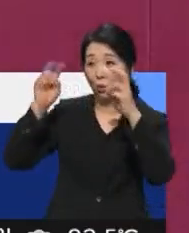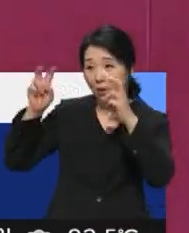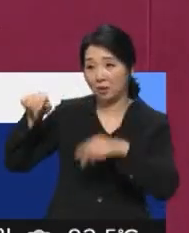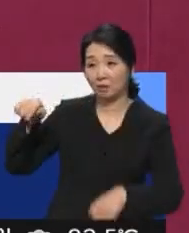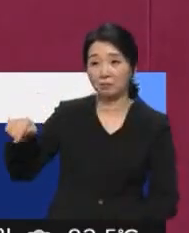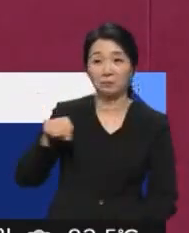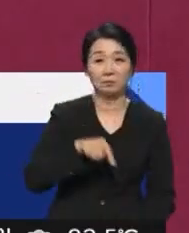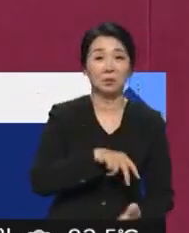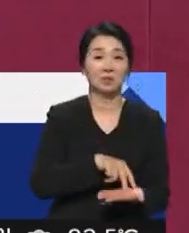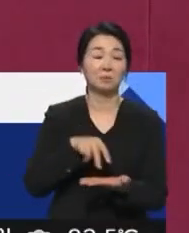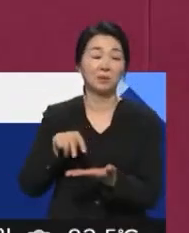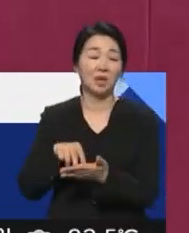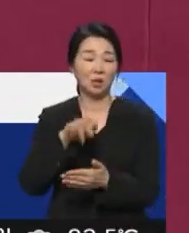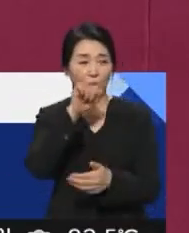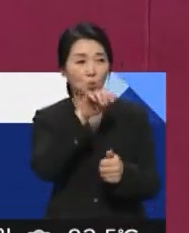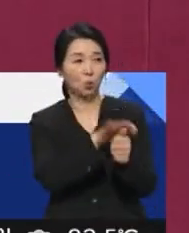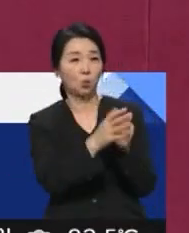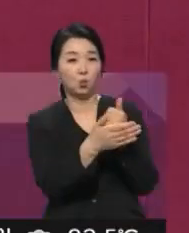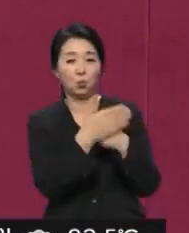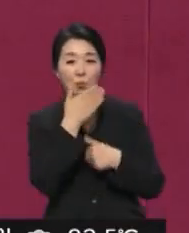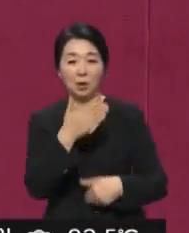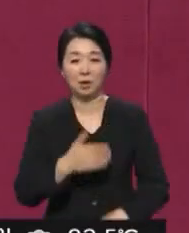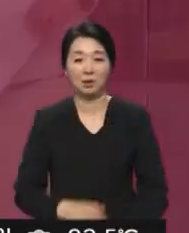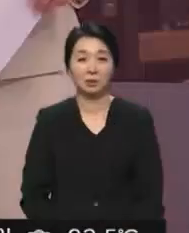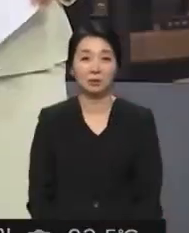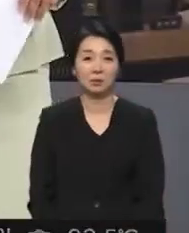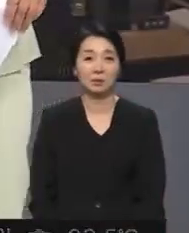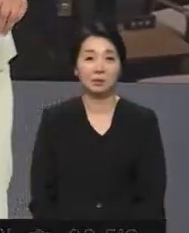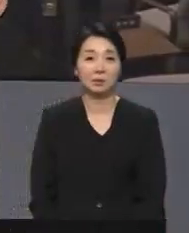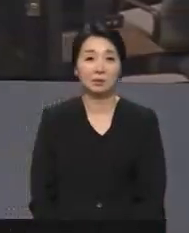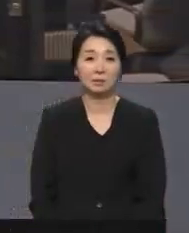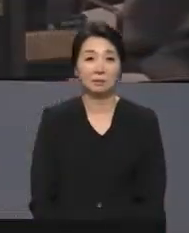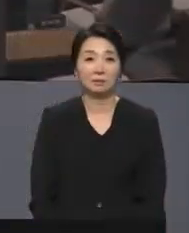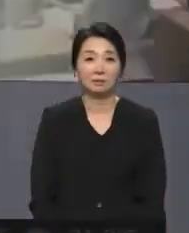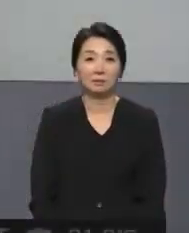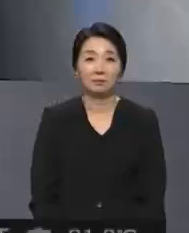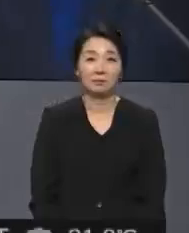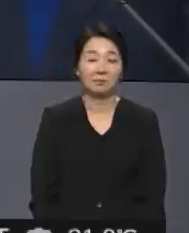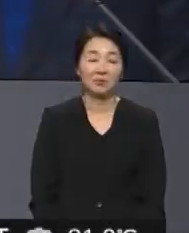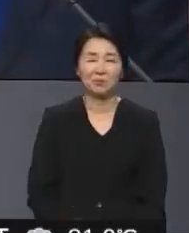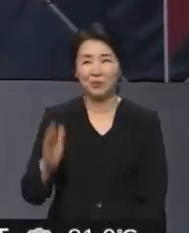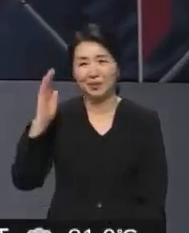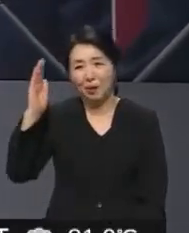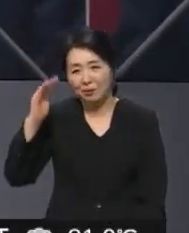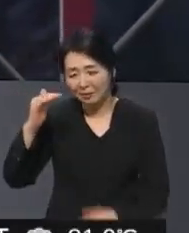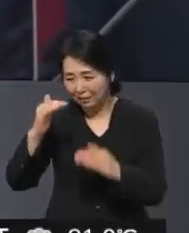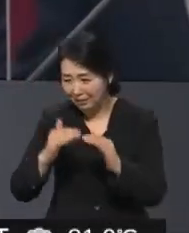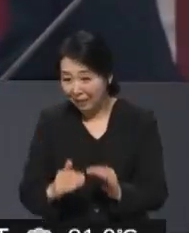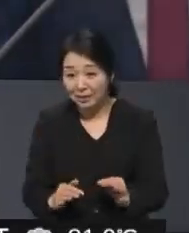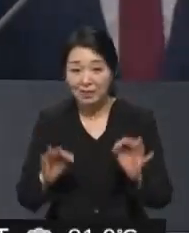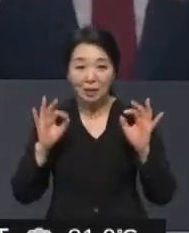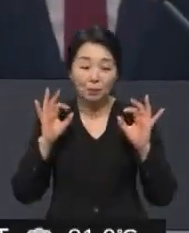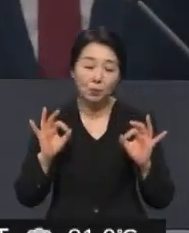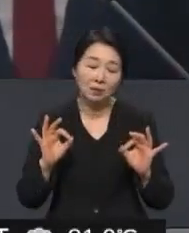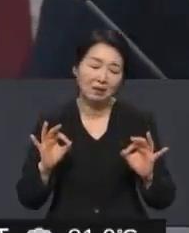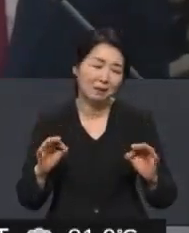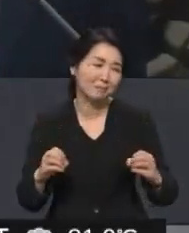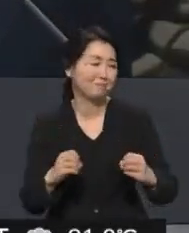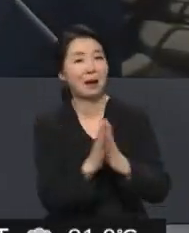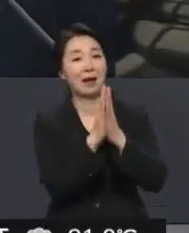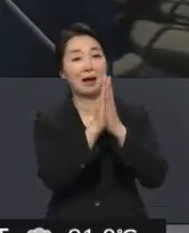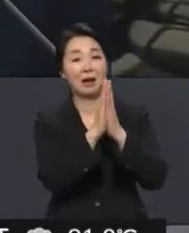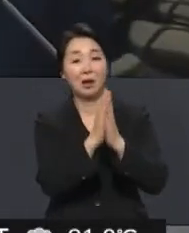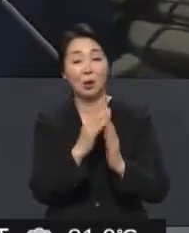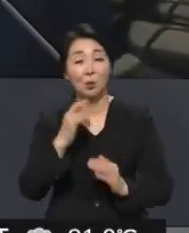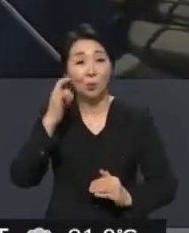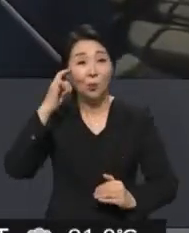모두에게 윈윈이라는 겁니다. 네, 양당 대표의 교섭단체 연설 자세히 살펴보니까 더 충돌할 수밖에 없어